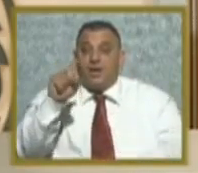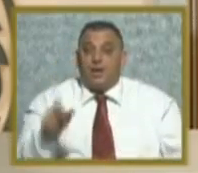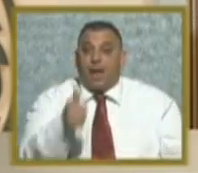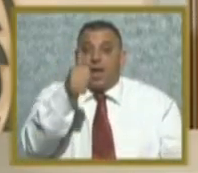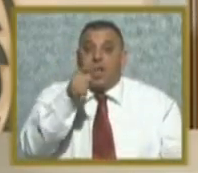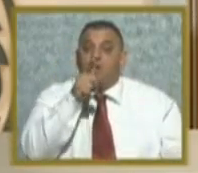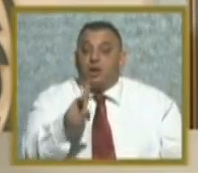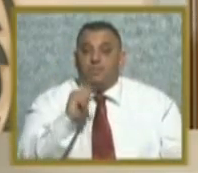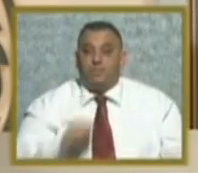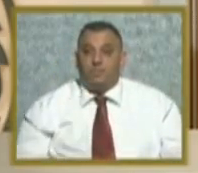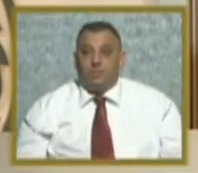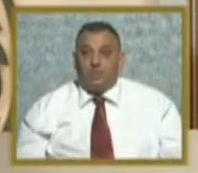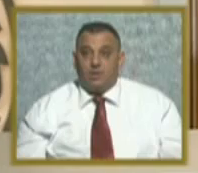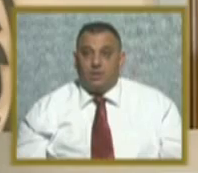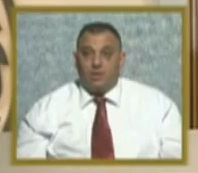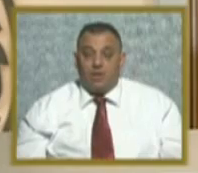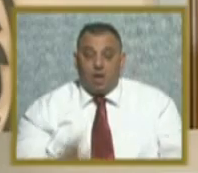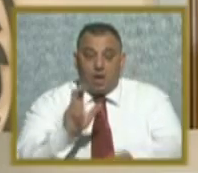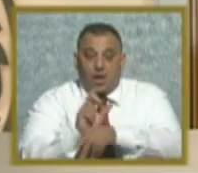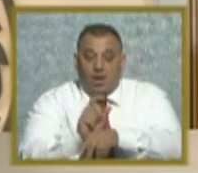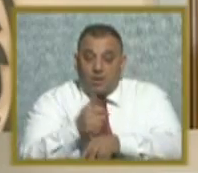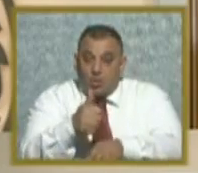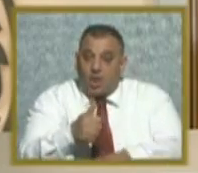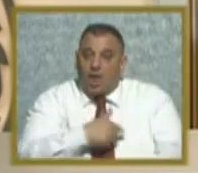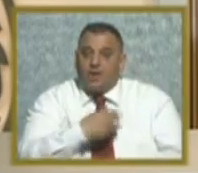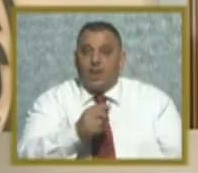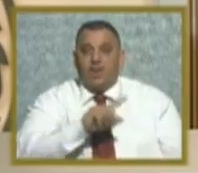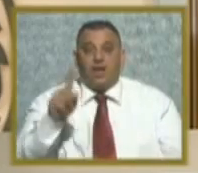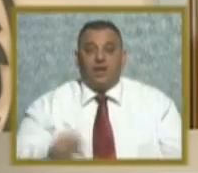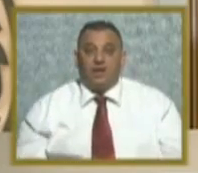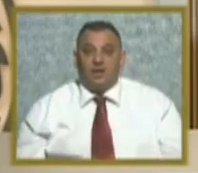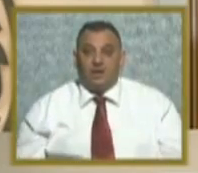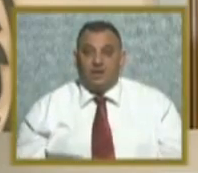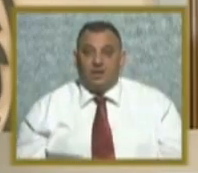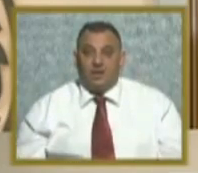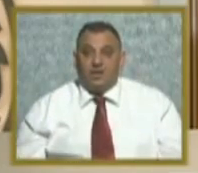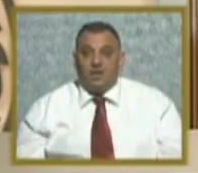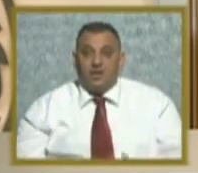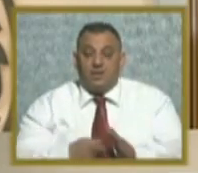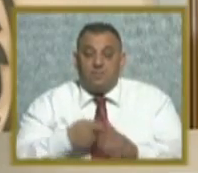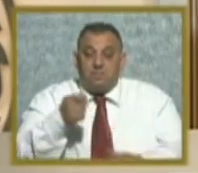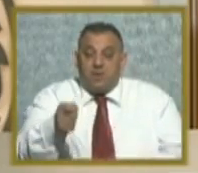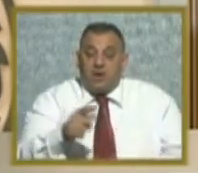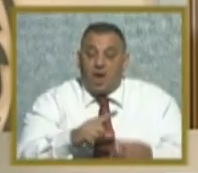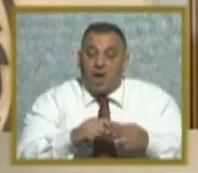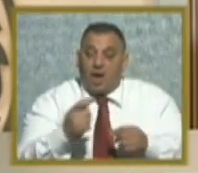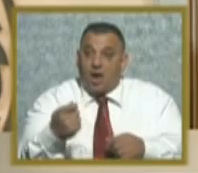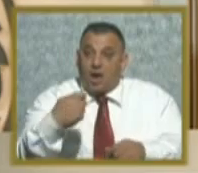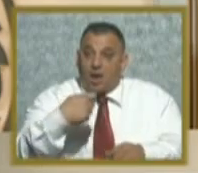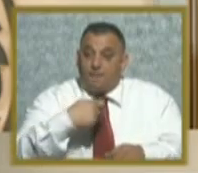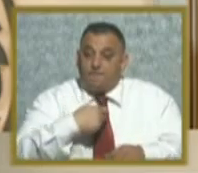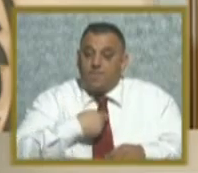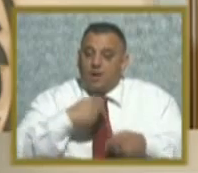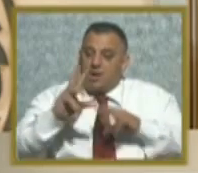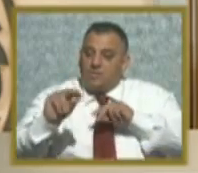الله فيك. أنا سألتك قلت لك قرض حسن، قلت لي لا دين هو القرض الحسن، فما دام دين عطيت 100,000 يرجع لك